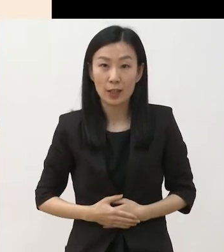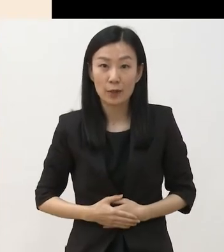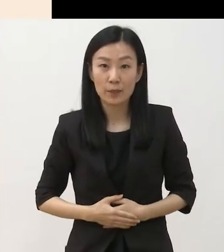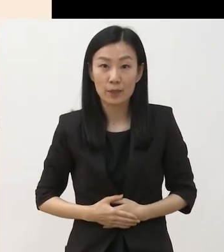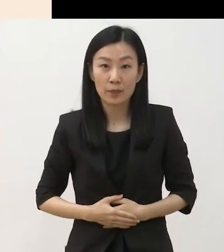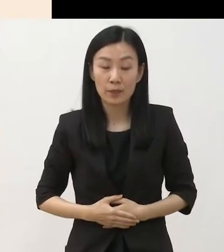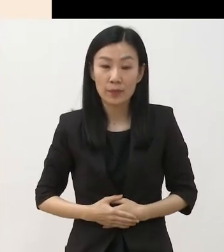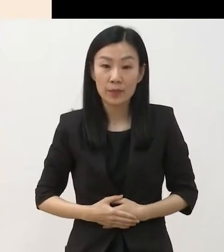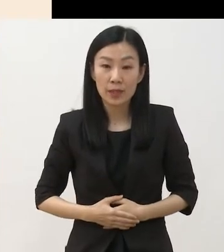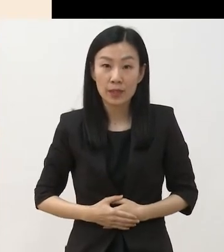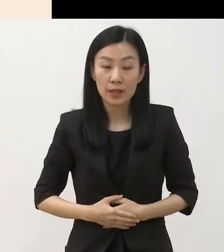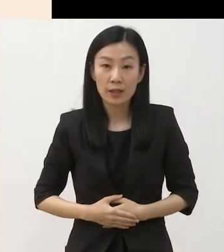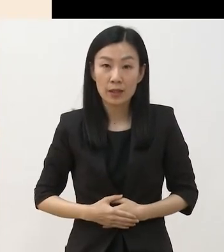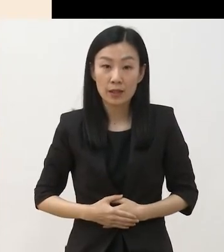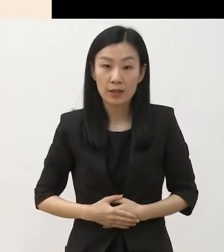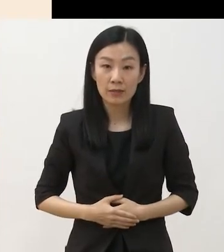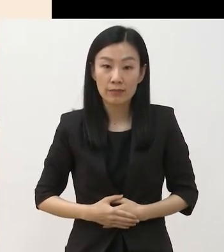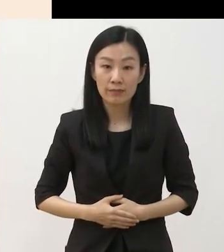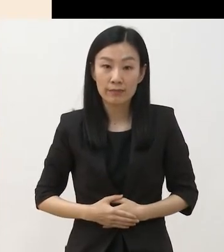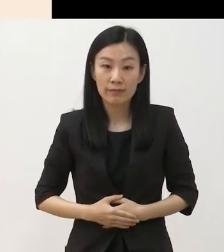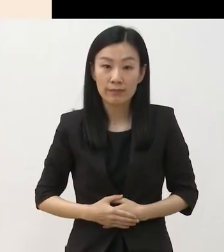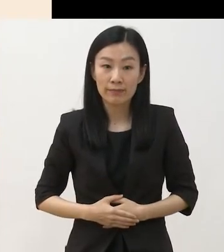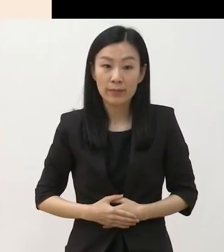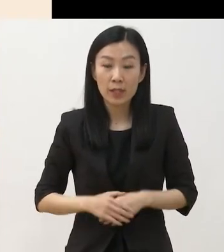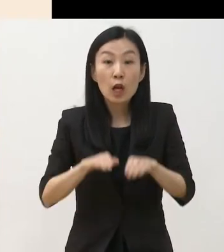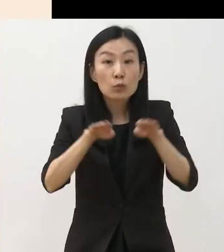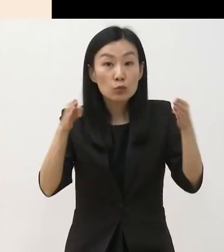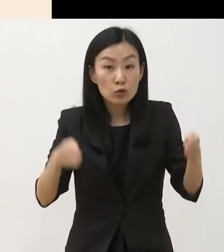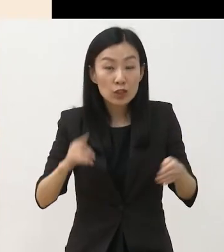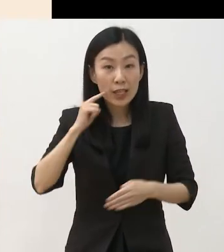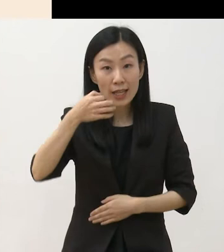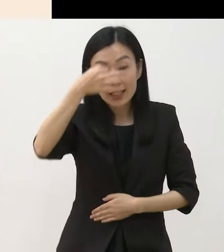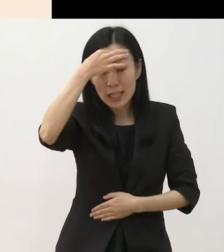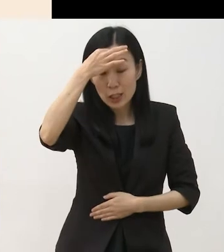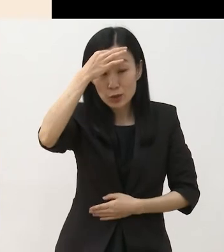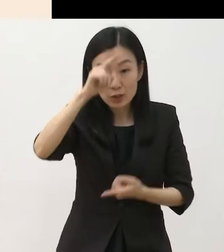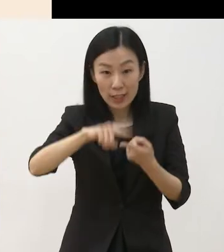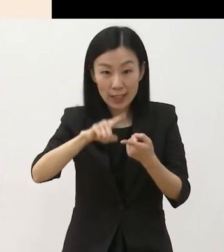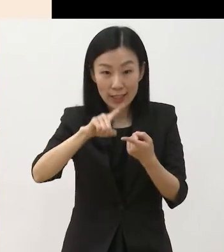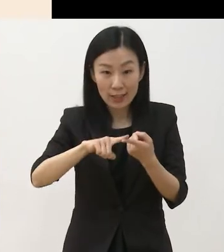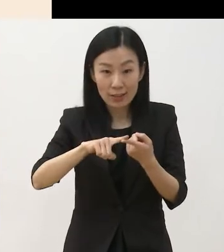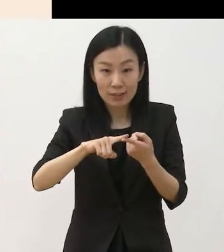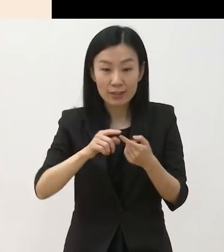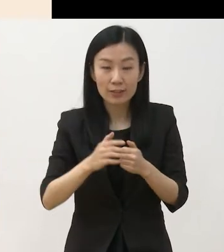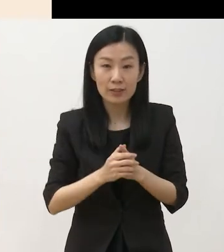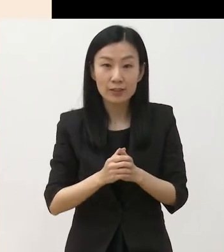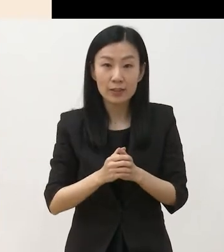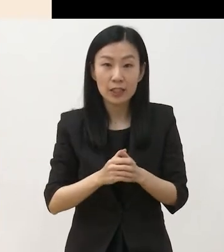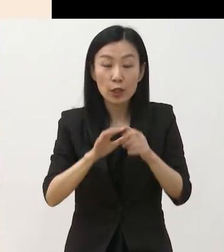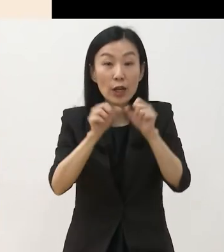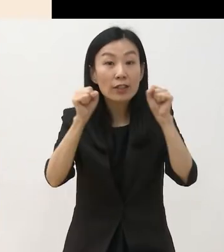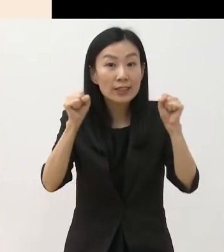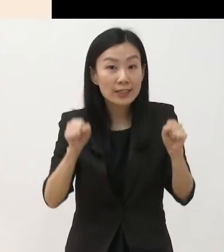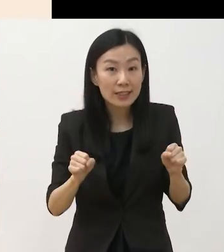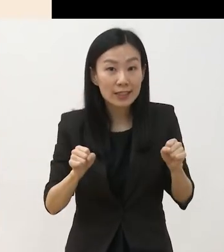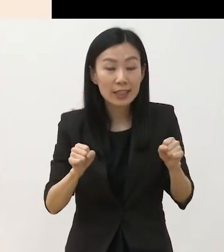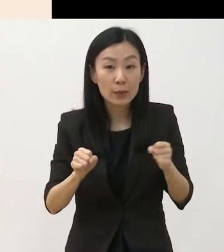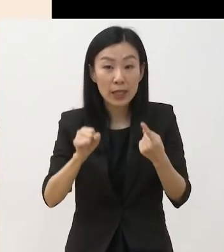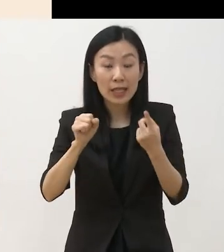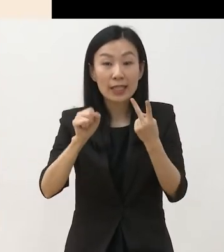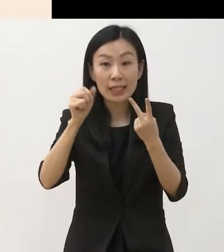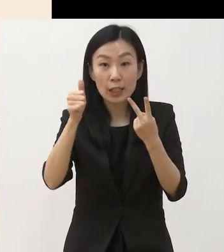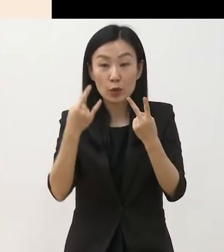무대예술 분야입니다. 무대, 조명, 음향, 영상, 디자인 등 무대예술 분야와 관련된 시스템 기획에 2회